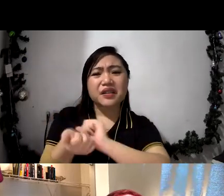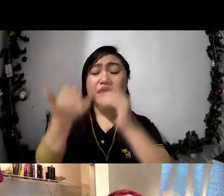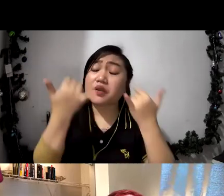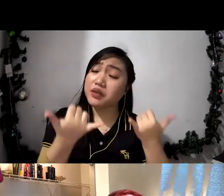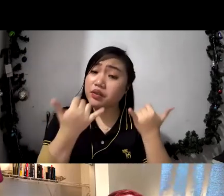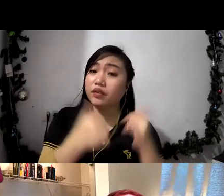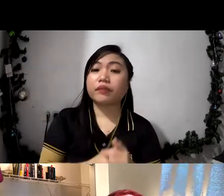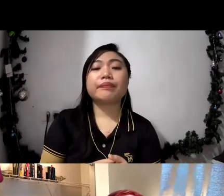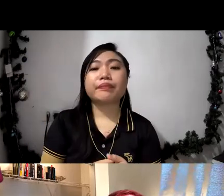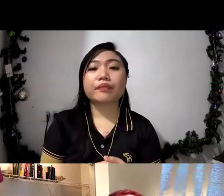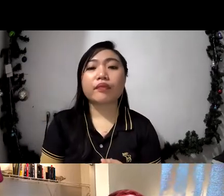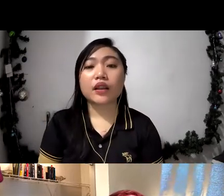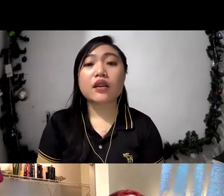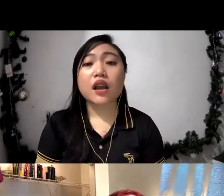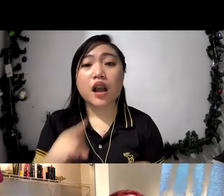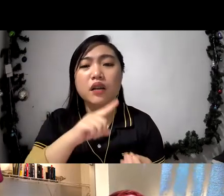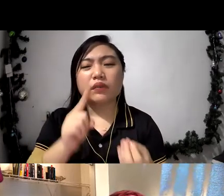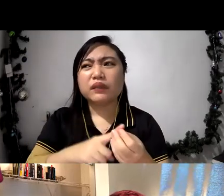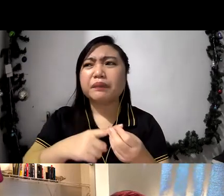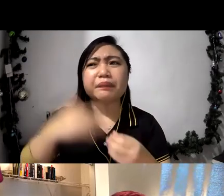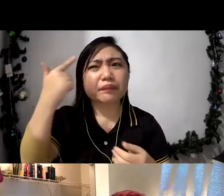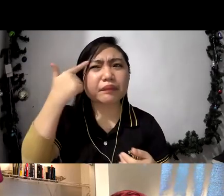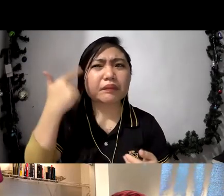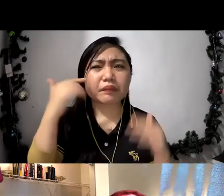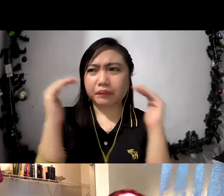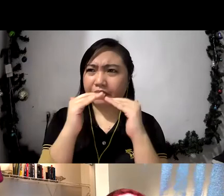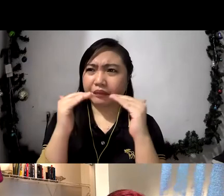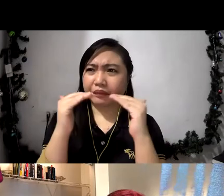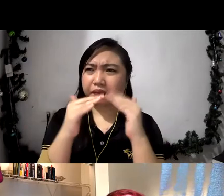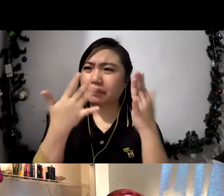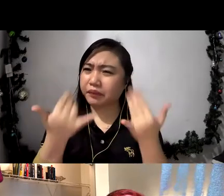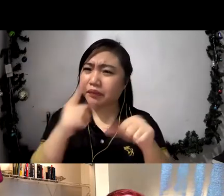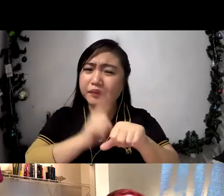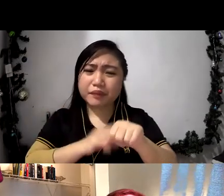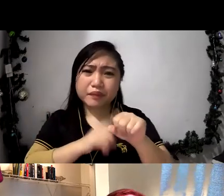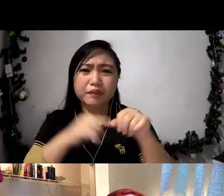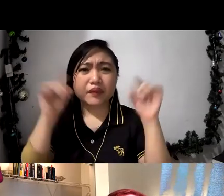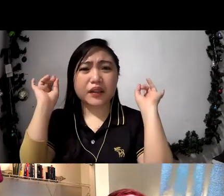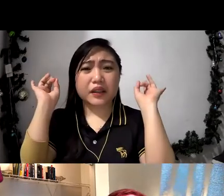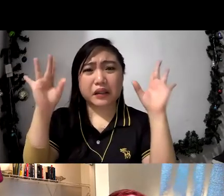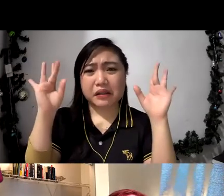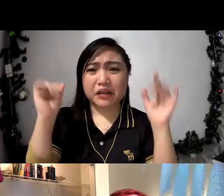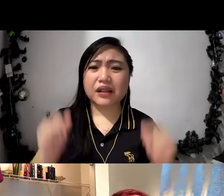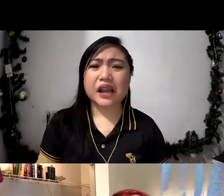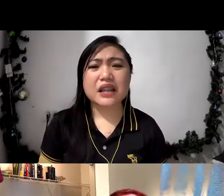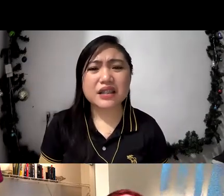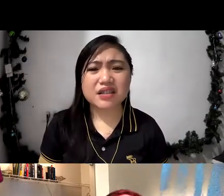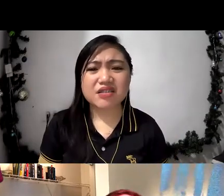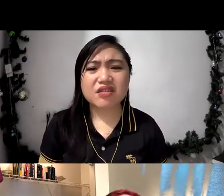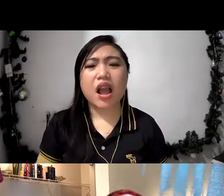na pagdating sa usapin ng gender equality, in times of crisis, no, like